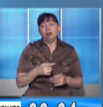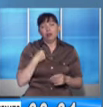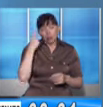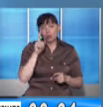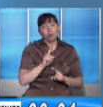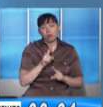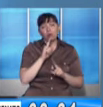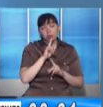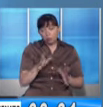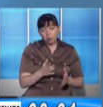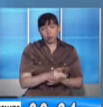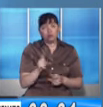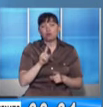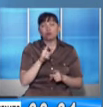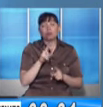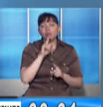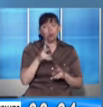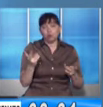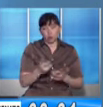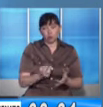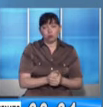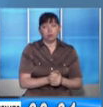acolo. Fără apelul nostru.